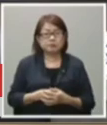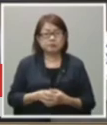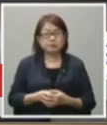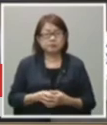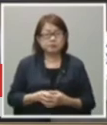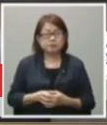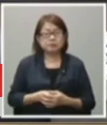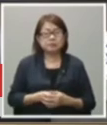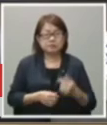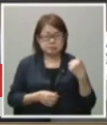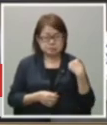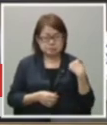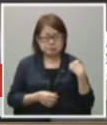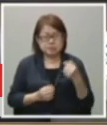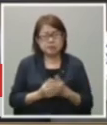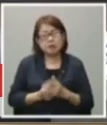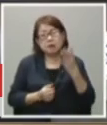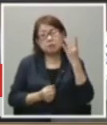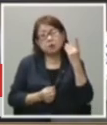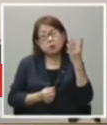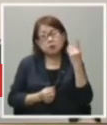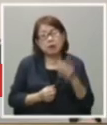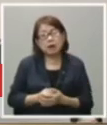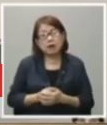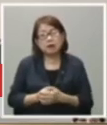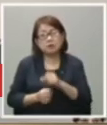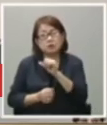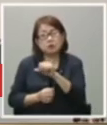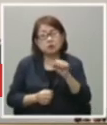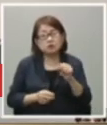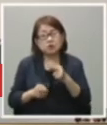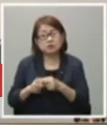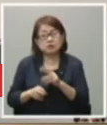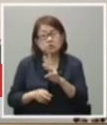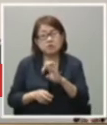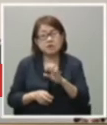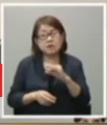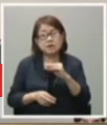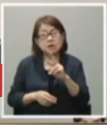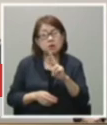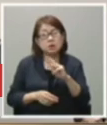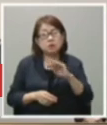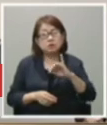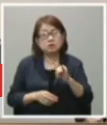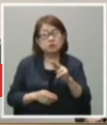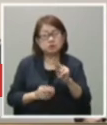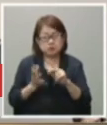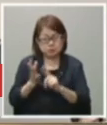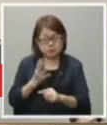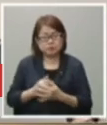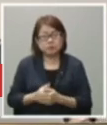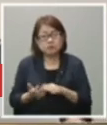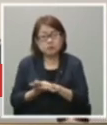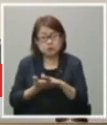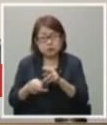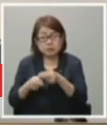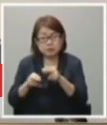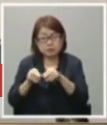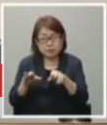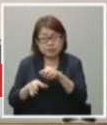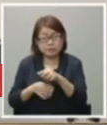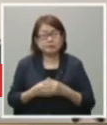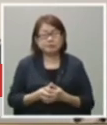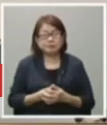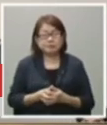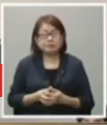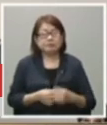มันมีหนังสือเมื่อวานนี้ท่านวิโรจน์ลัคนาอดิศรขออนุญาตที่เอ่ยนามนะครับ